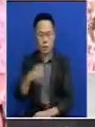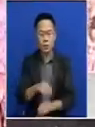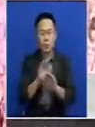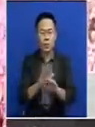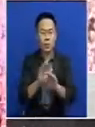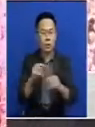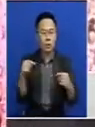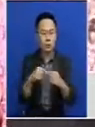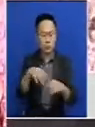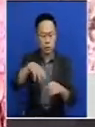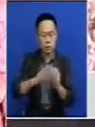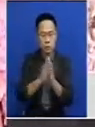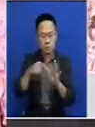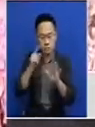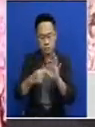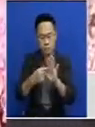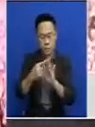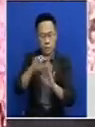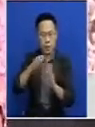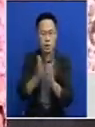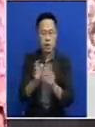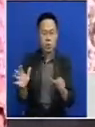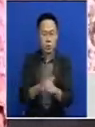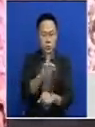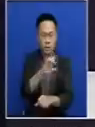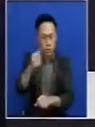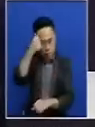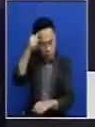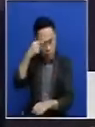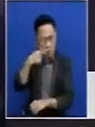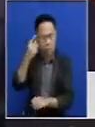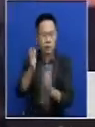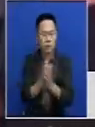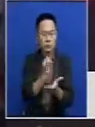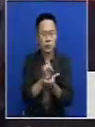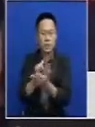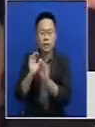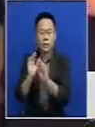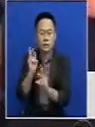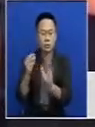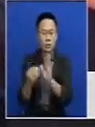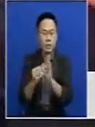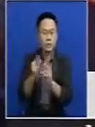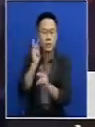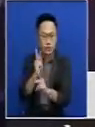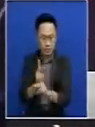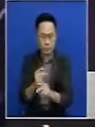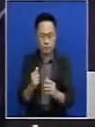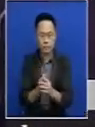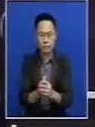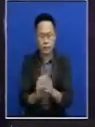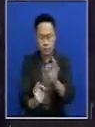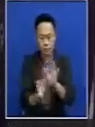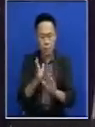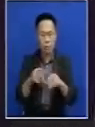งศพไว้บำเพ็ญการกุศลที่วัดป่าเลไรวรวิหารไปจนครบระยะเวลา100วันก่อนจะเคลื่อนศพเข้าไปที่กรุงเทพมหานครอีกครั้งเพื่อรับพิ